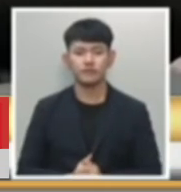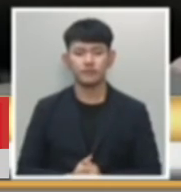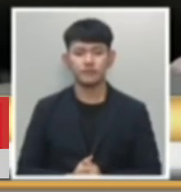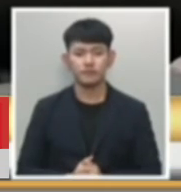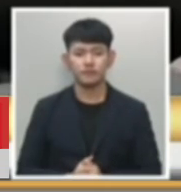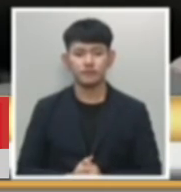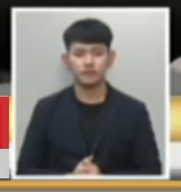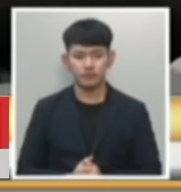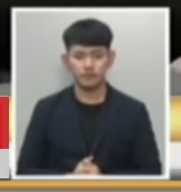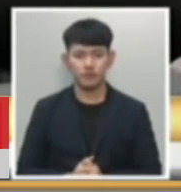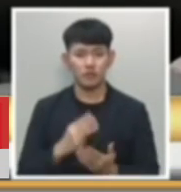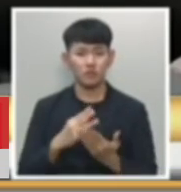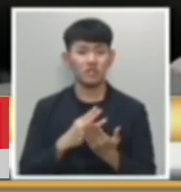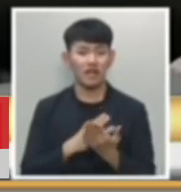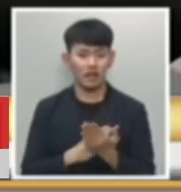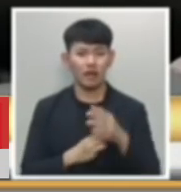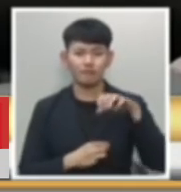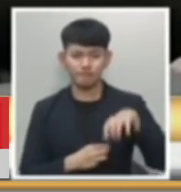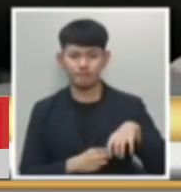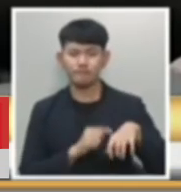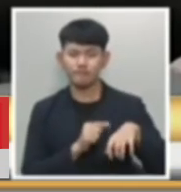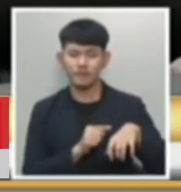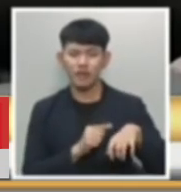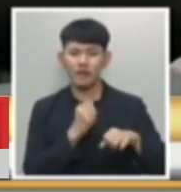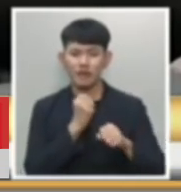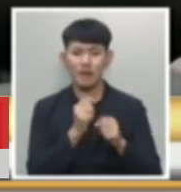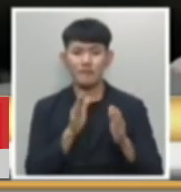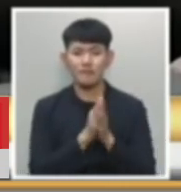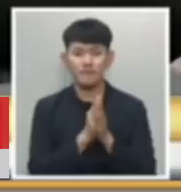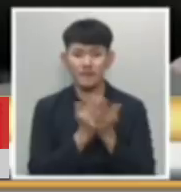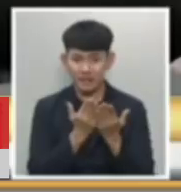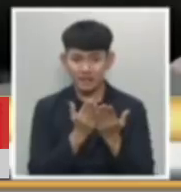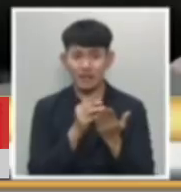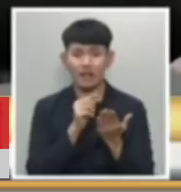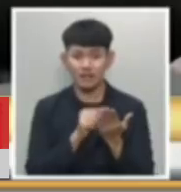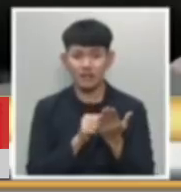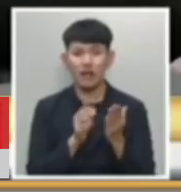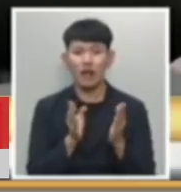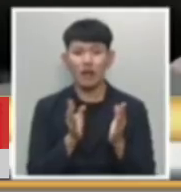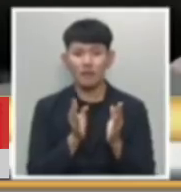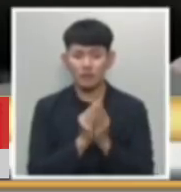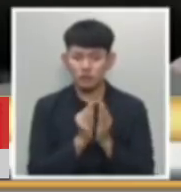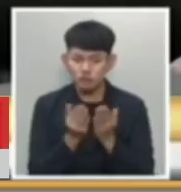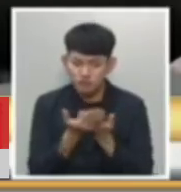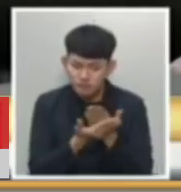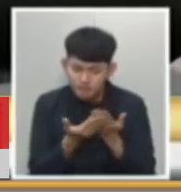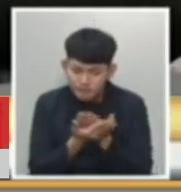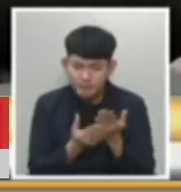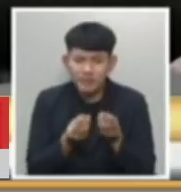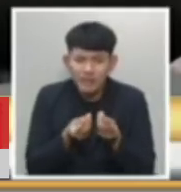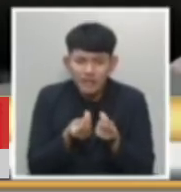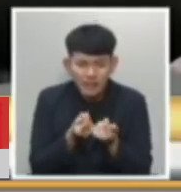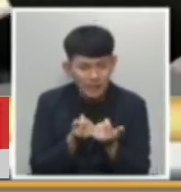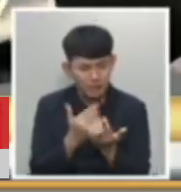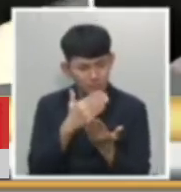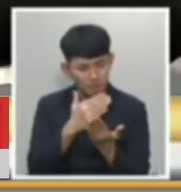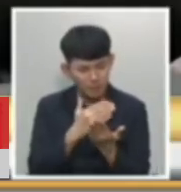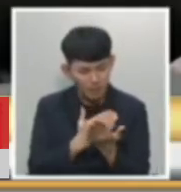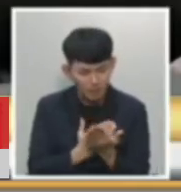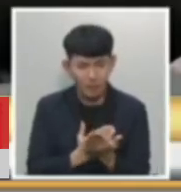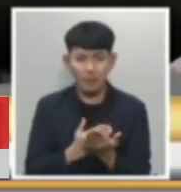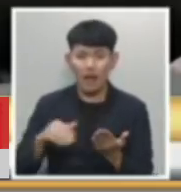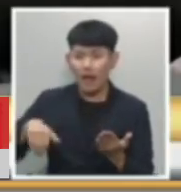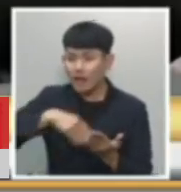ำนักวิชาการครับได้จัดทำเอกสารประกอบมีรายละเอียดให้เพื่อนสมาชิกได้